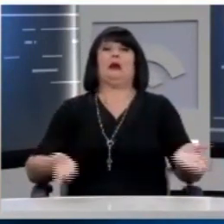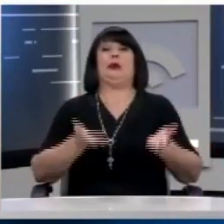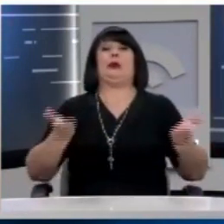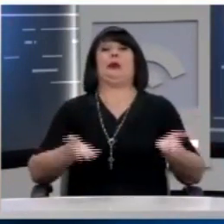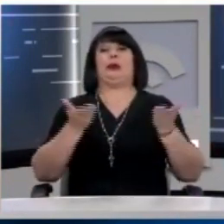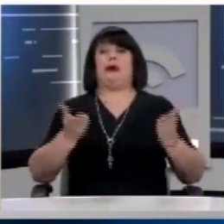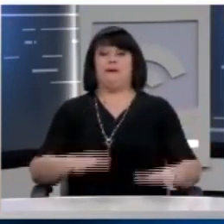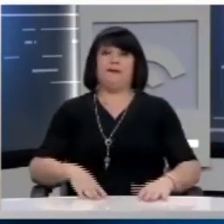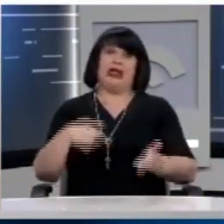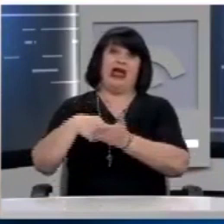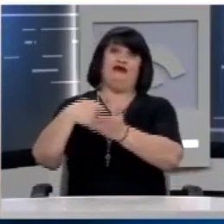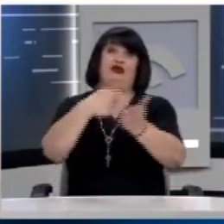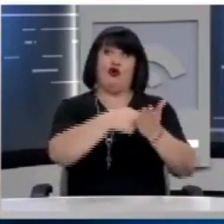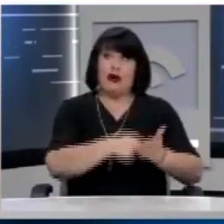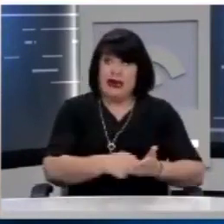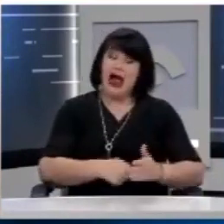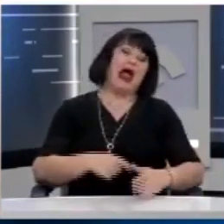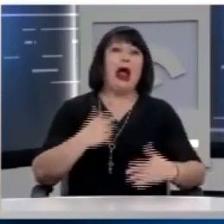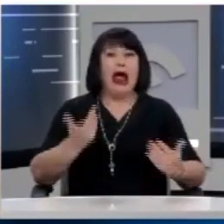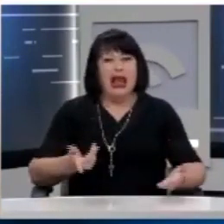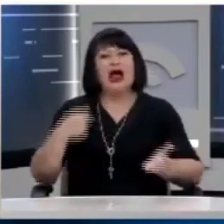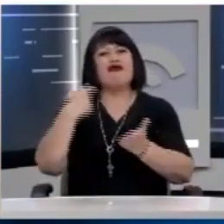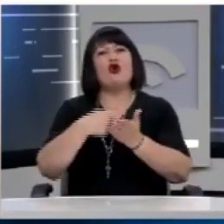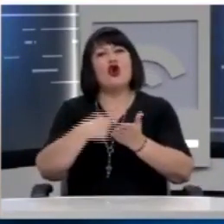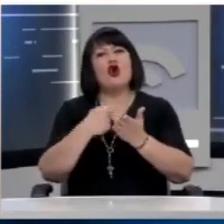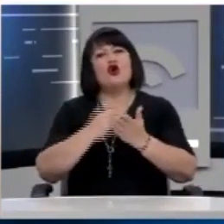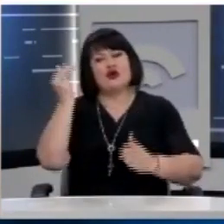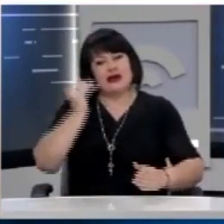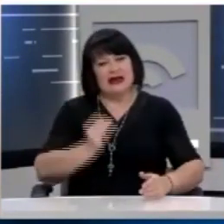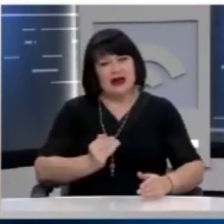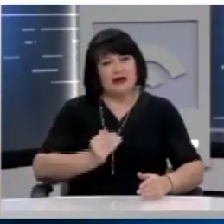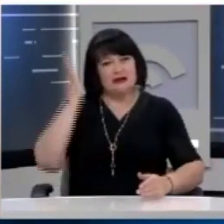βαρών. Όμως η κατακόρυφη αυτή μείωση της φορολογίας των